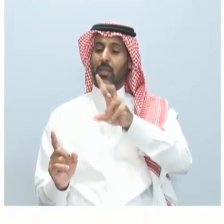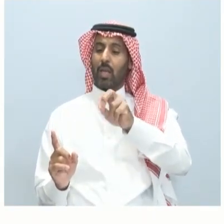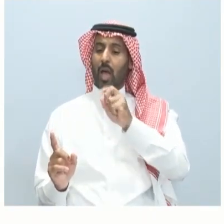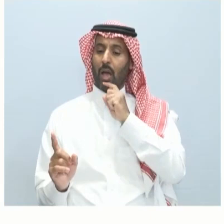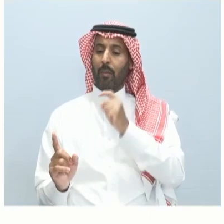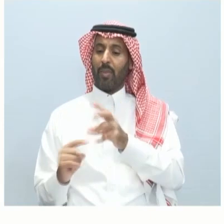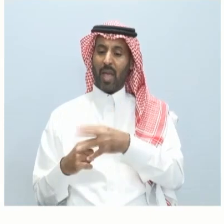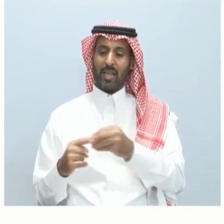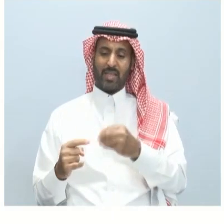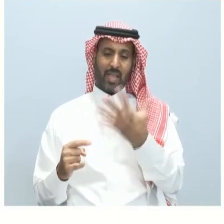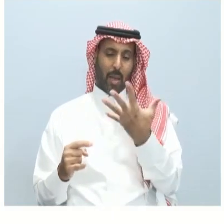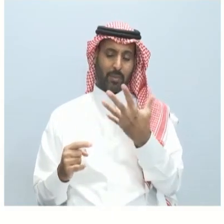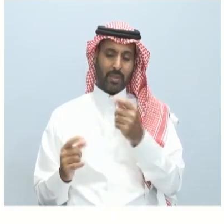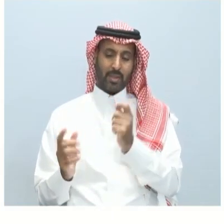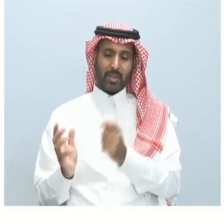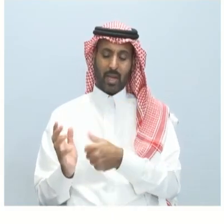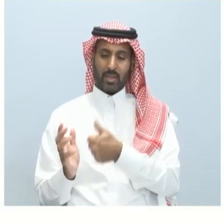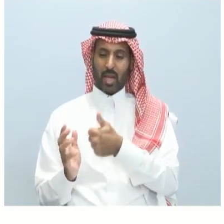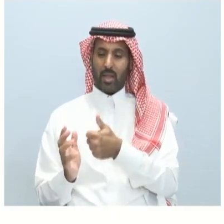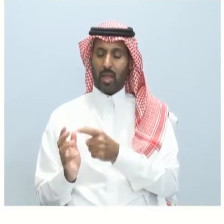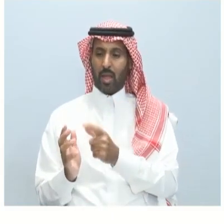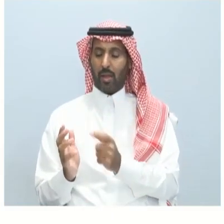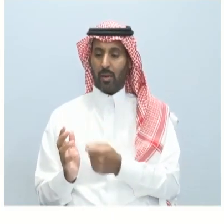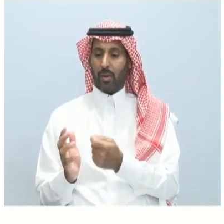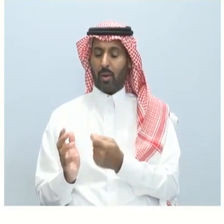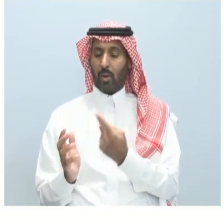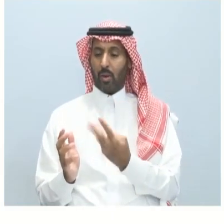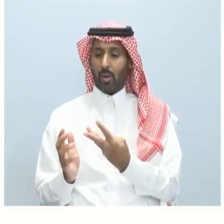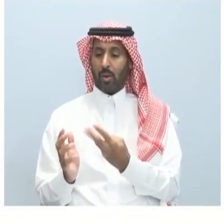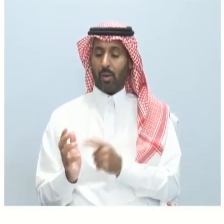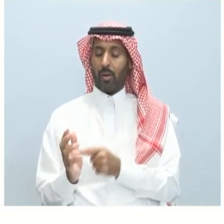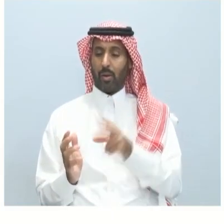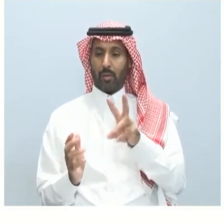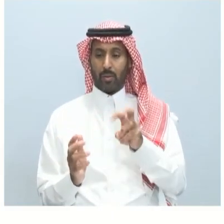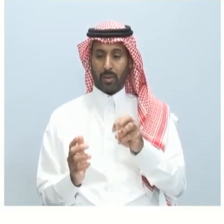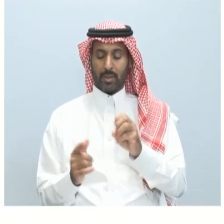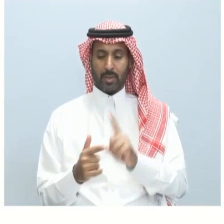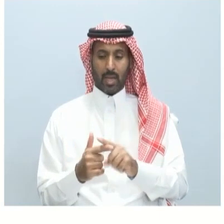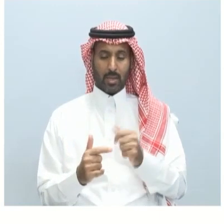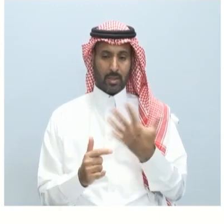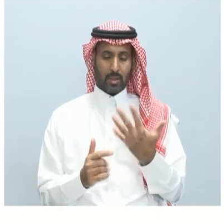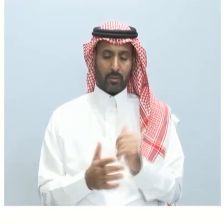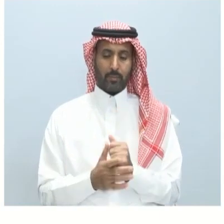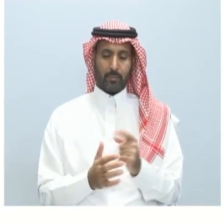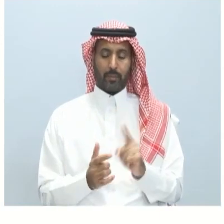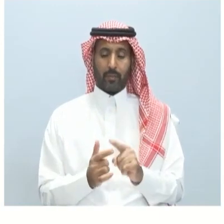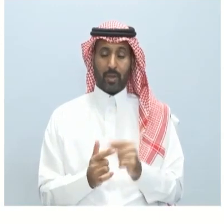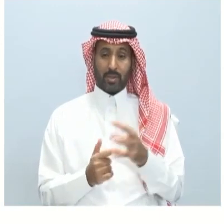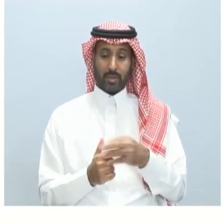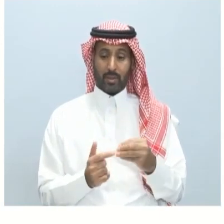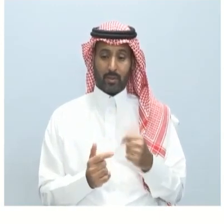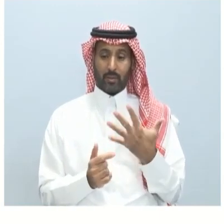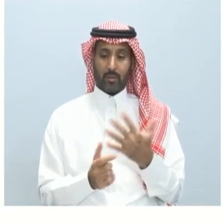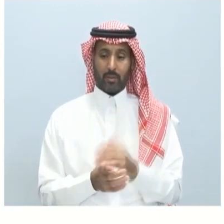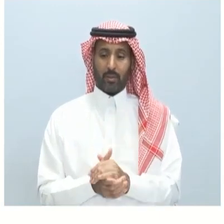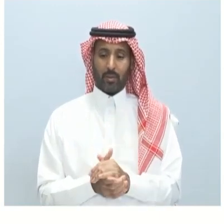درجات اذا فان درجه عائشه ما هي هي ه ئد 5 لان فاطمه تقل عنها